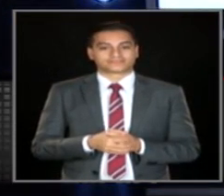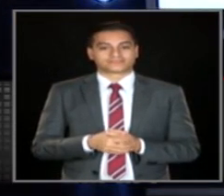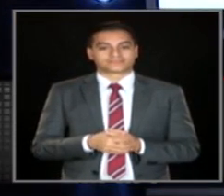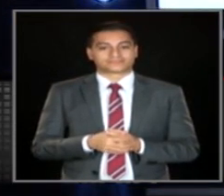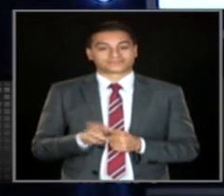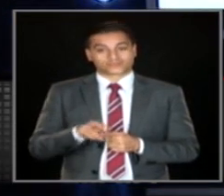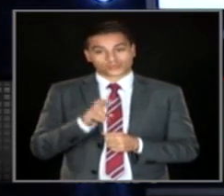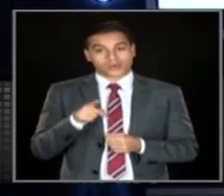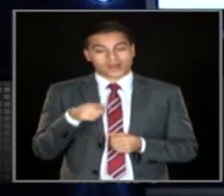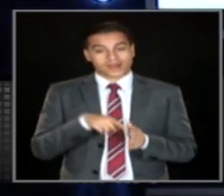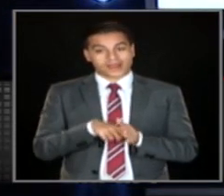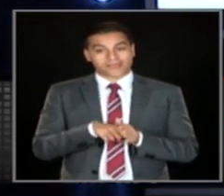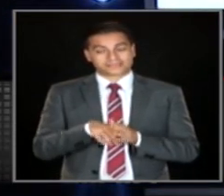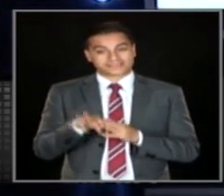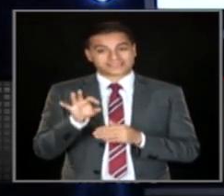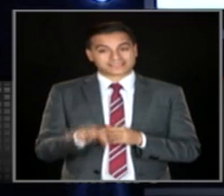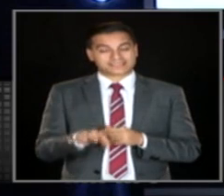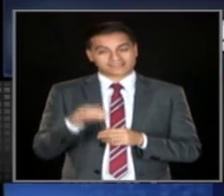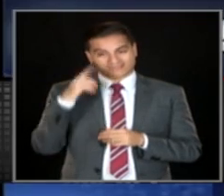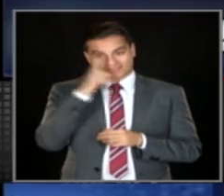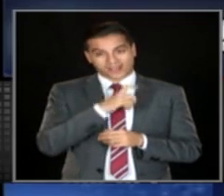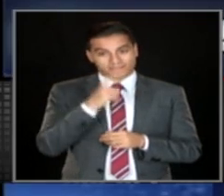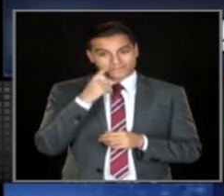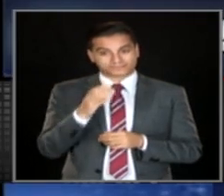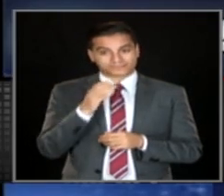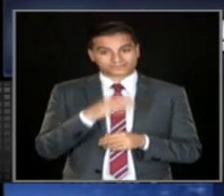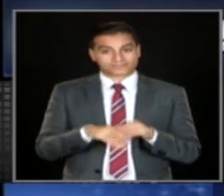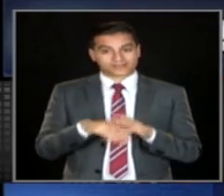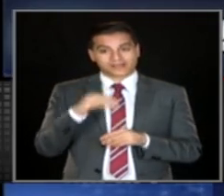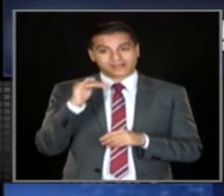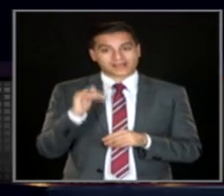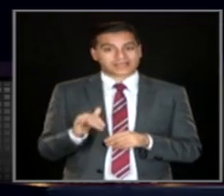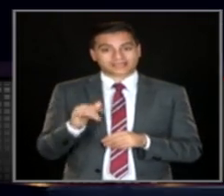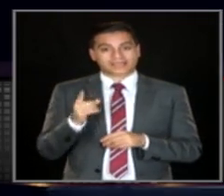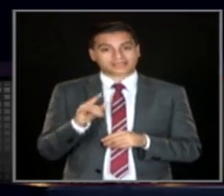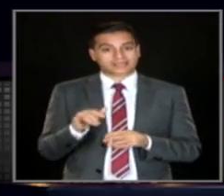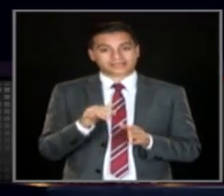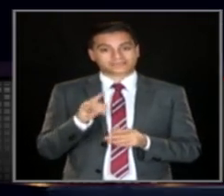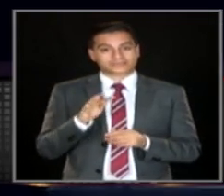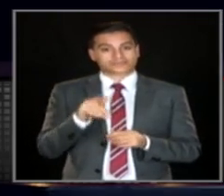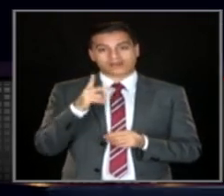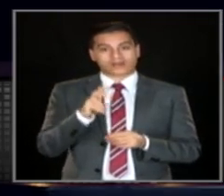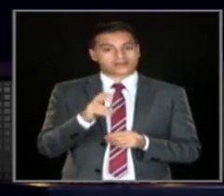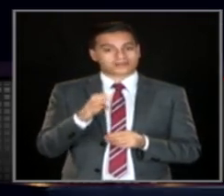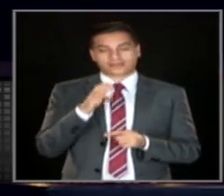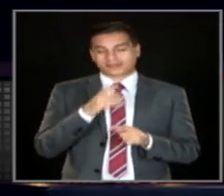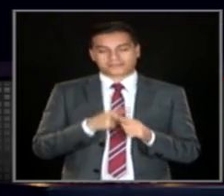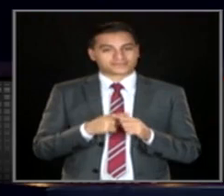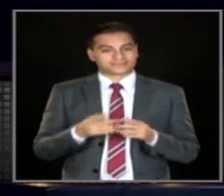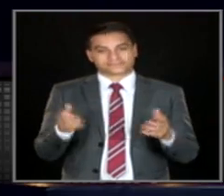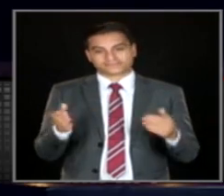هو سؤال خبيث جدا الحقيقة. محمد حمدي إجابتك. خيري بشرة. سؤال خبيث جدا.